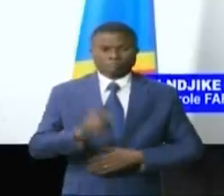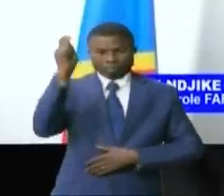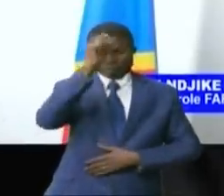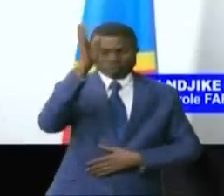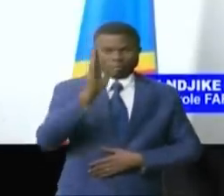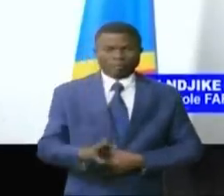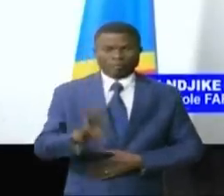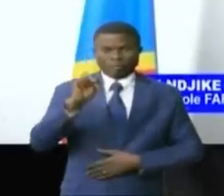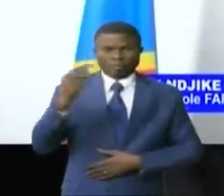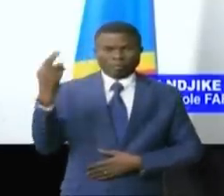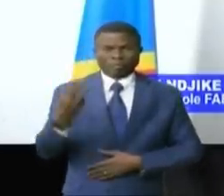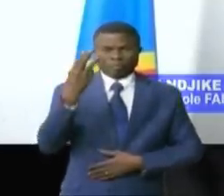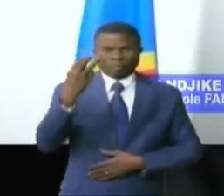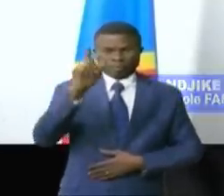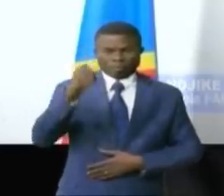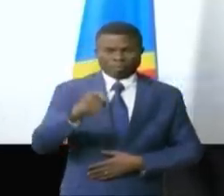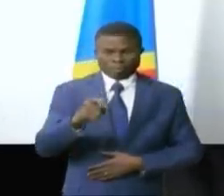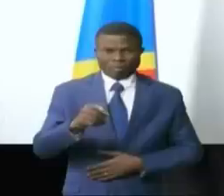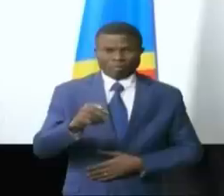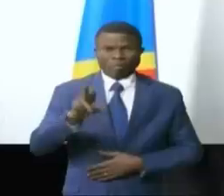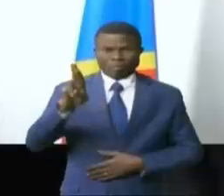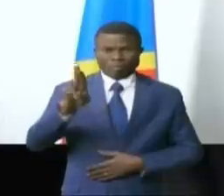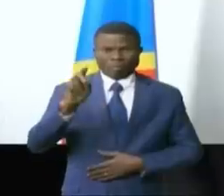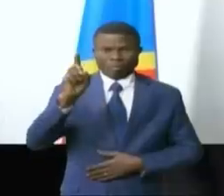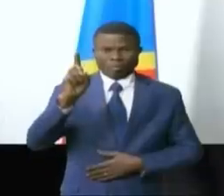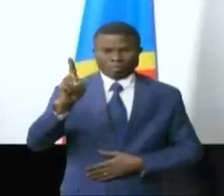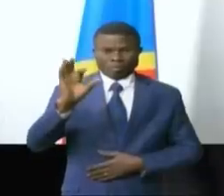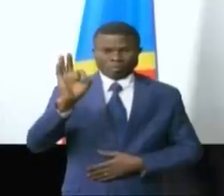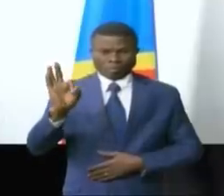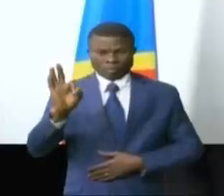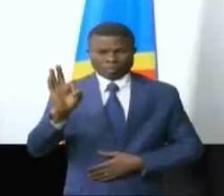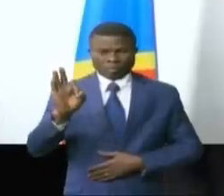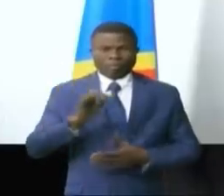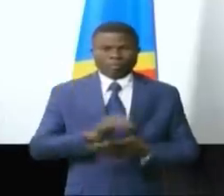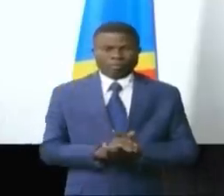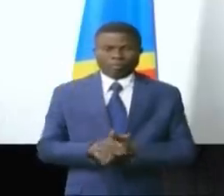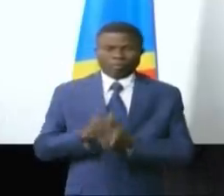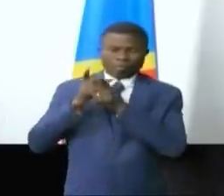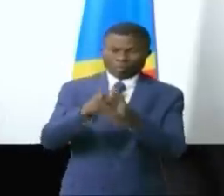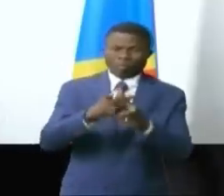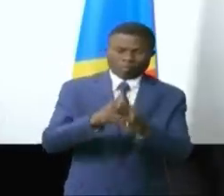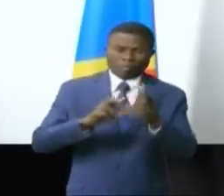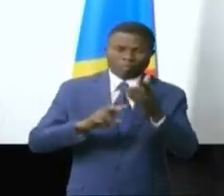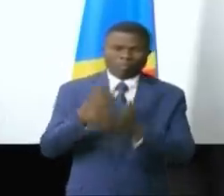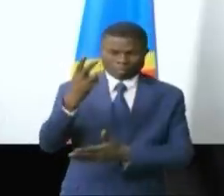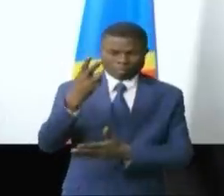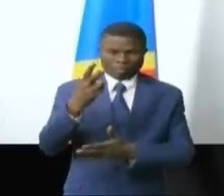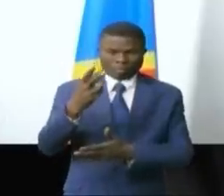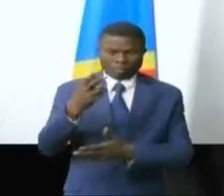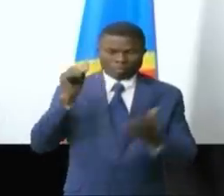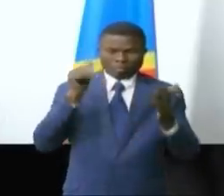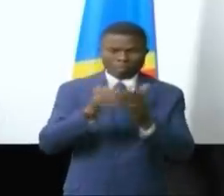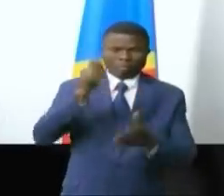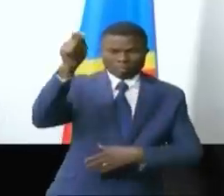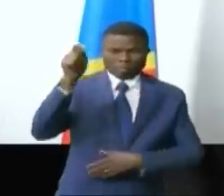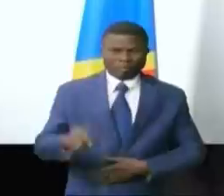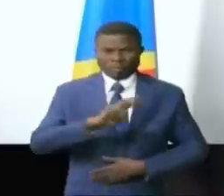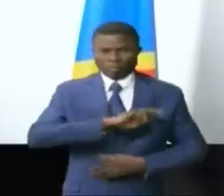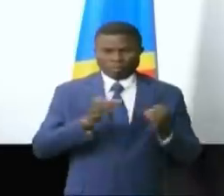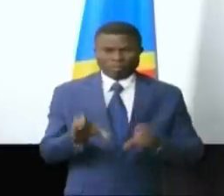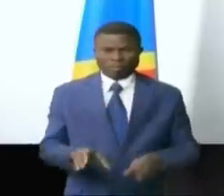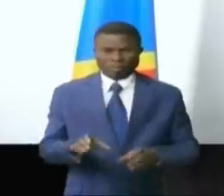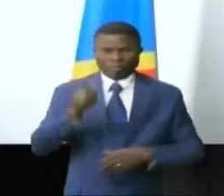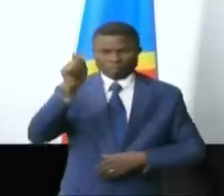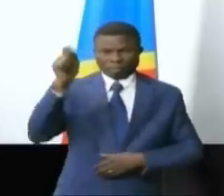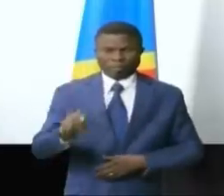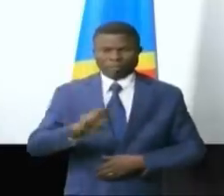du M23-RDF viennent de tirer 2 bombes au mortier sur les positions avancées de